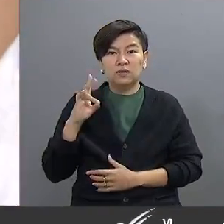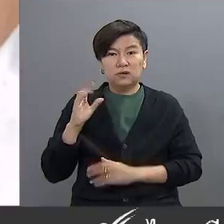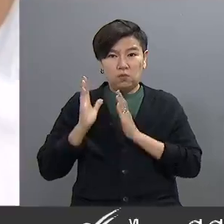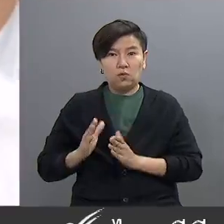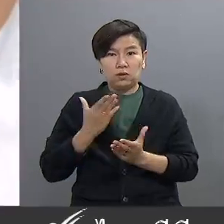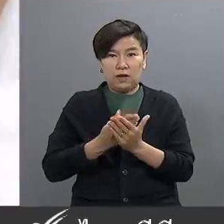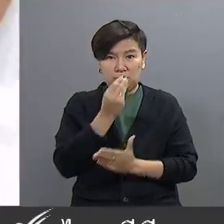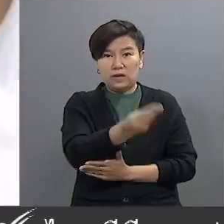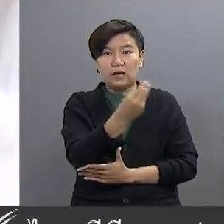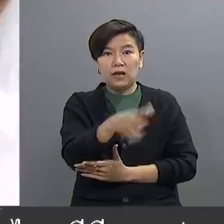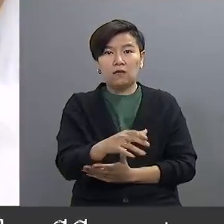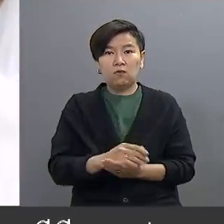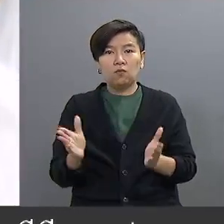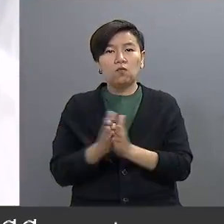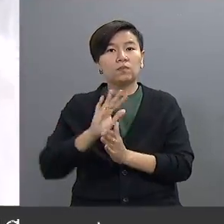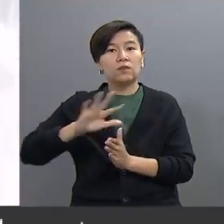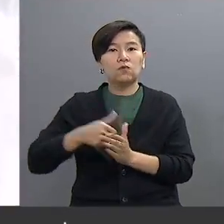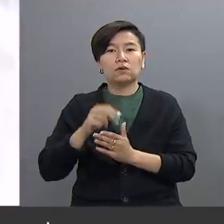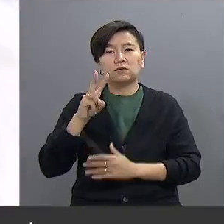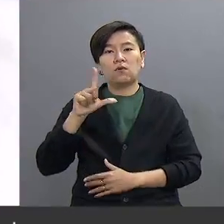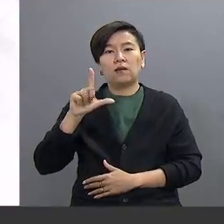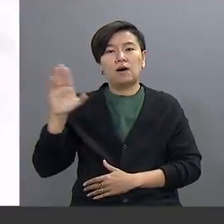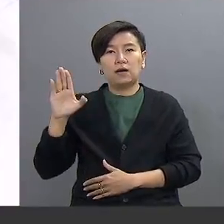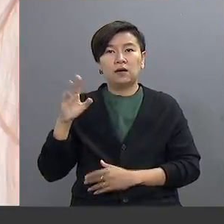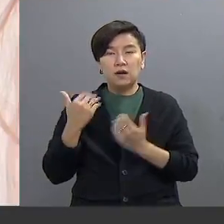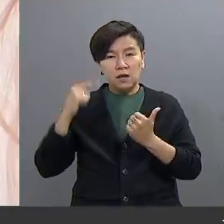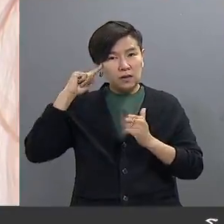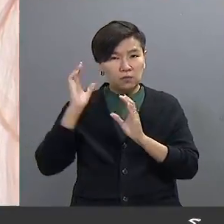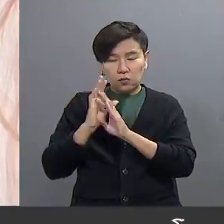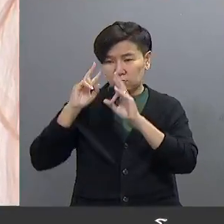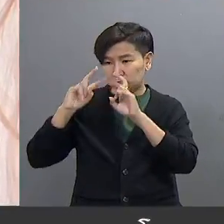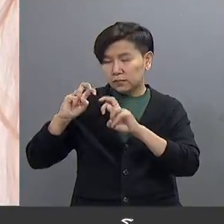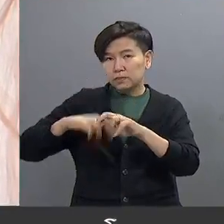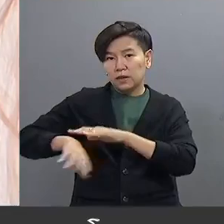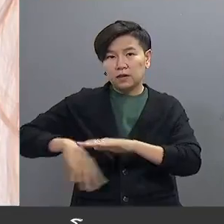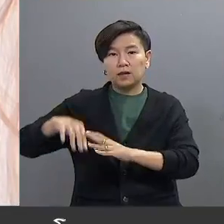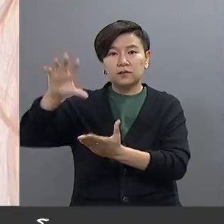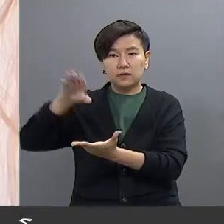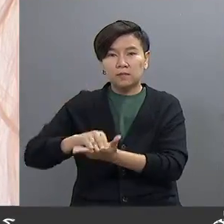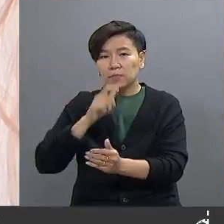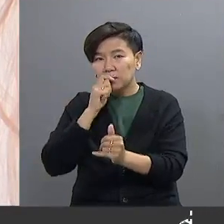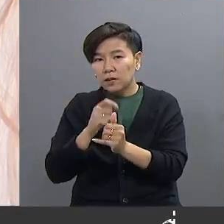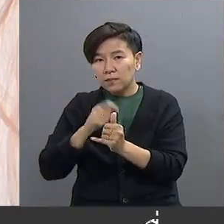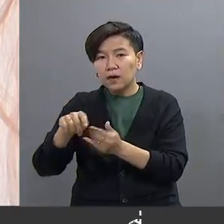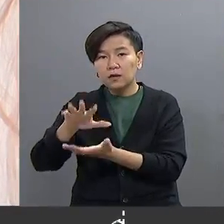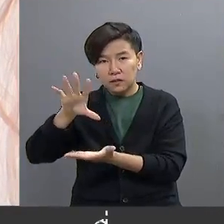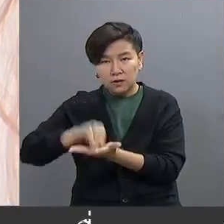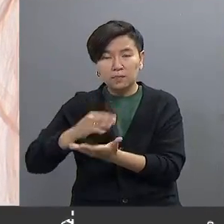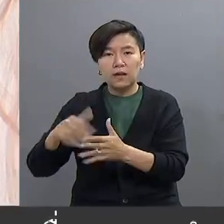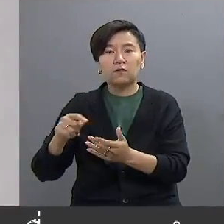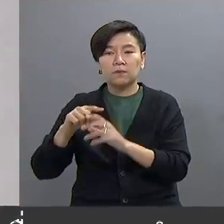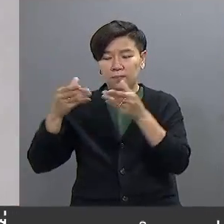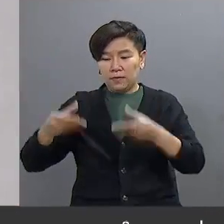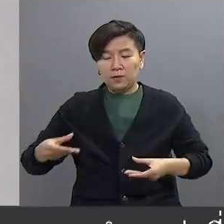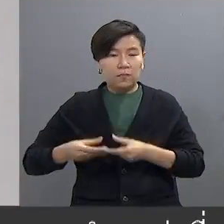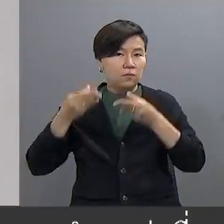2ล้านบาทอันนี้พนักงานสอบสวนก็ได้สอบปากคำแล้วก็รวบรวมหลักฐานของผู้เสียหายนะคะเพื่อนำเสนอแก่ผู้บังคับบัญชาให้พิจารณ